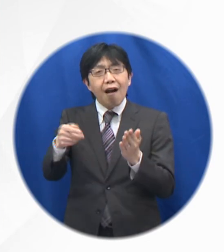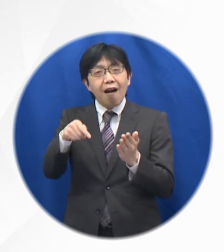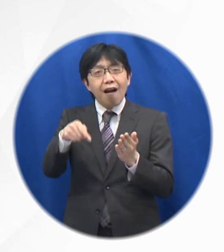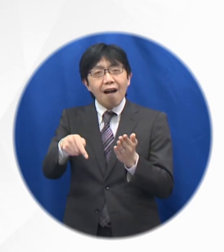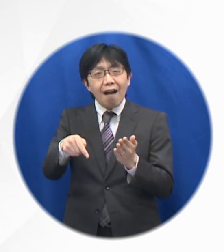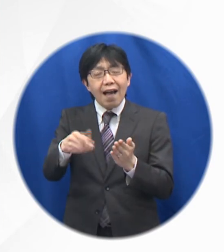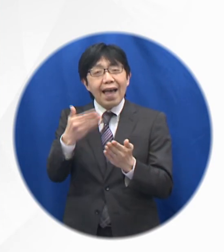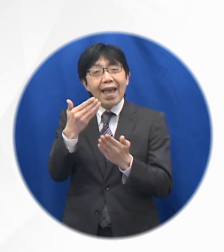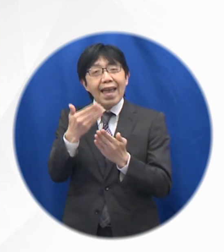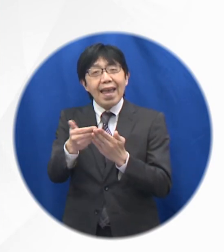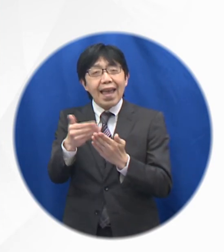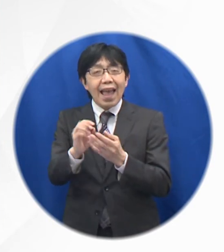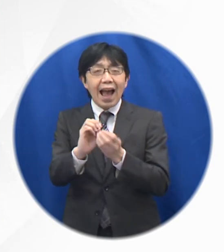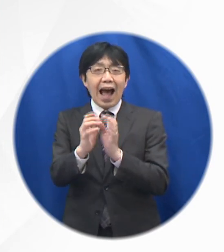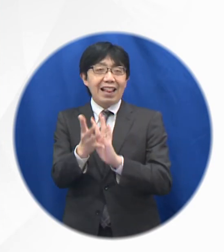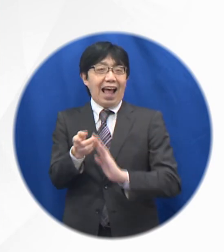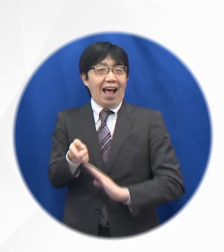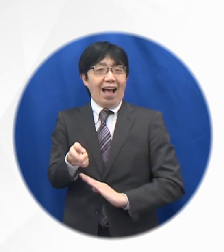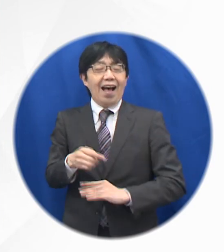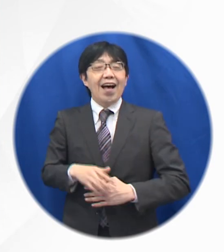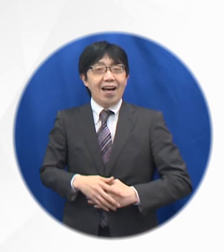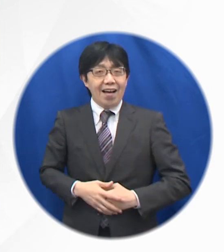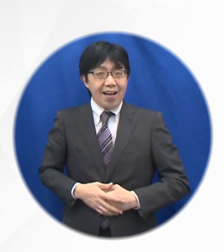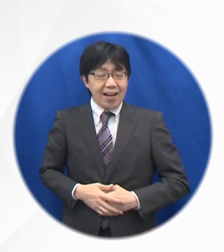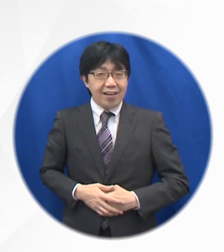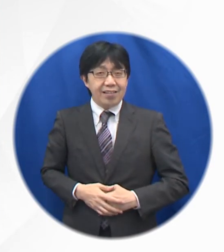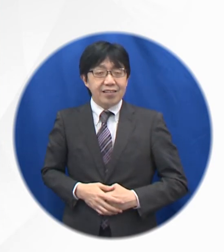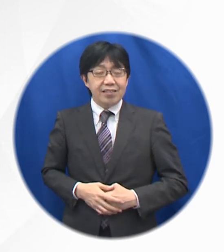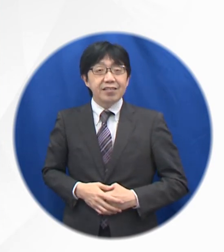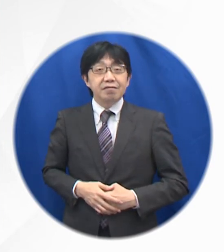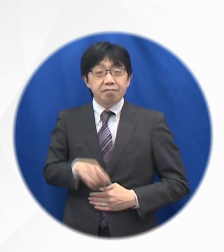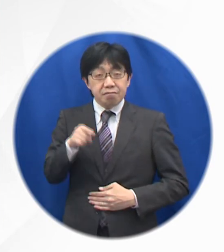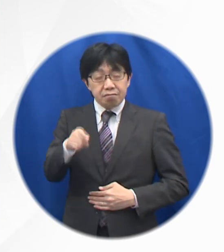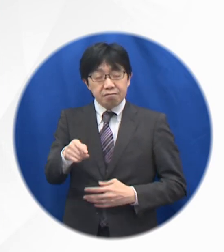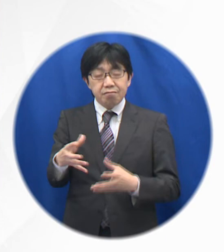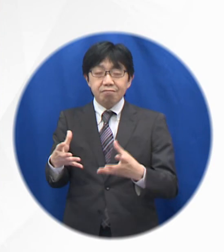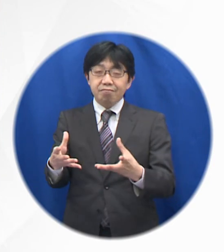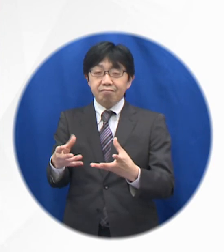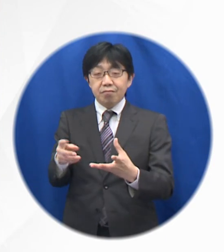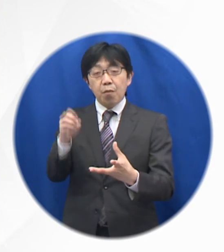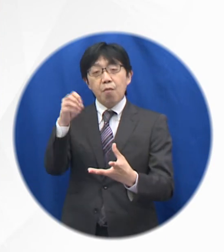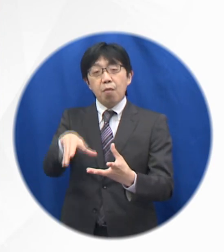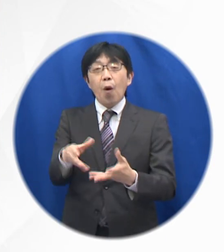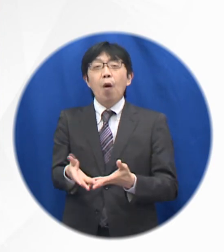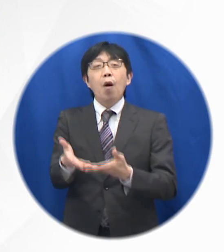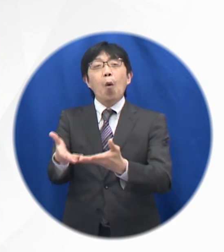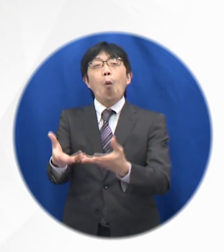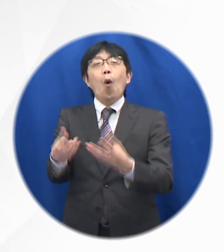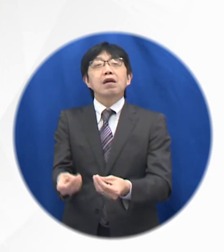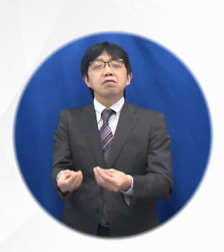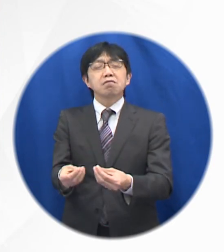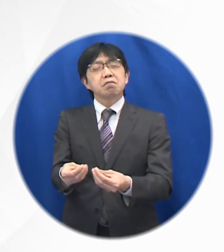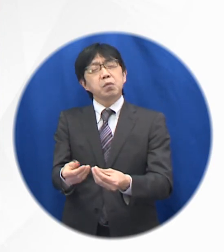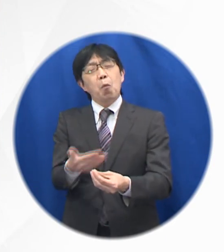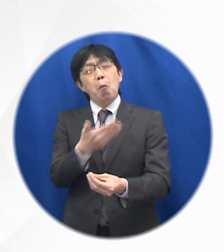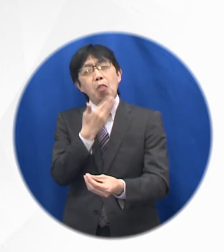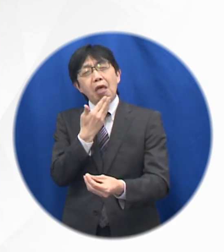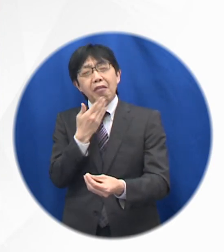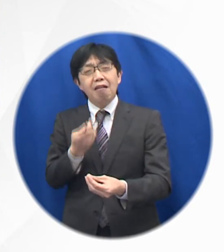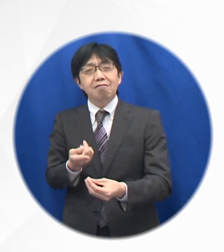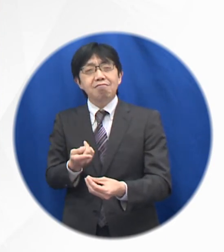なお花を描いています。 うん、 何かを入れて使ってしまうのはもったいない気がしますね。 そうです